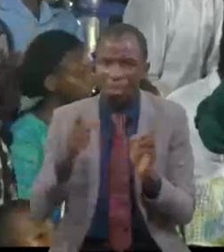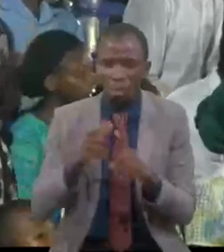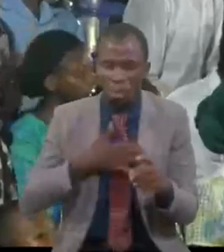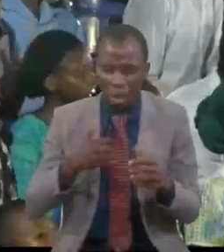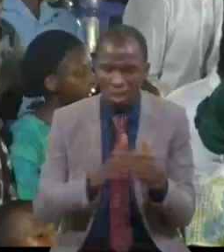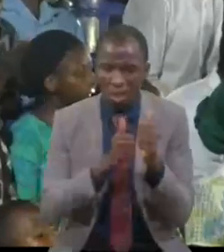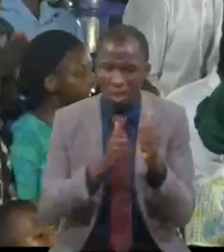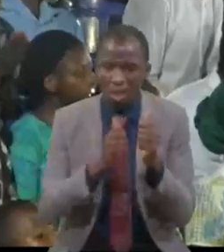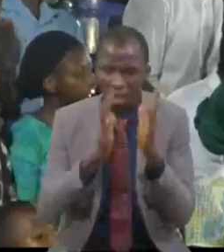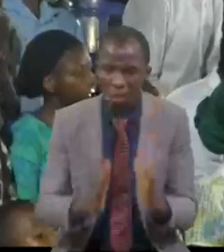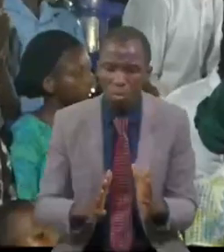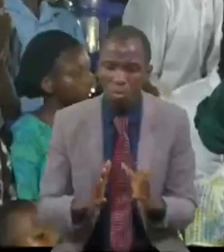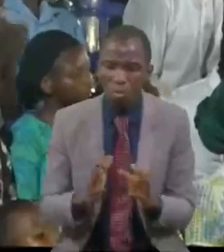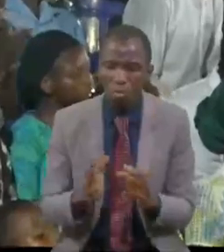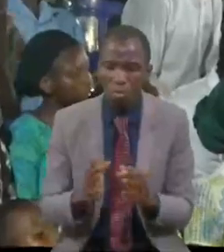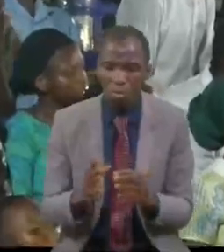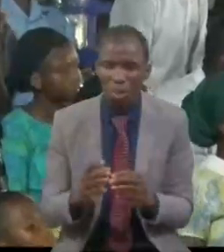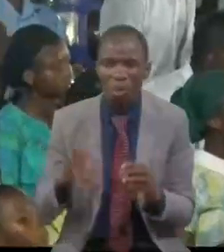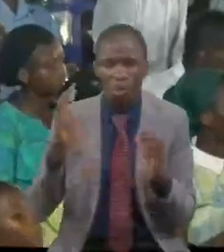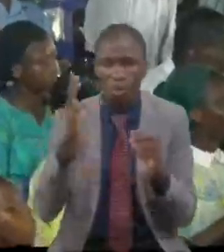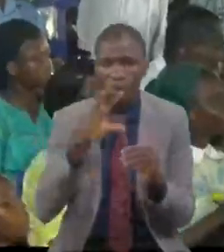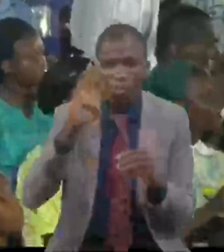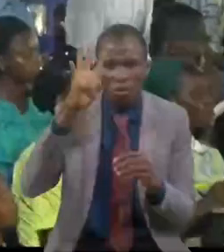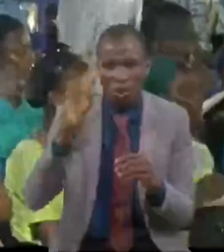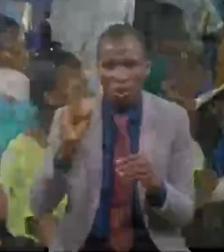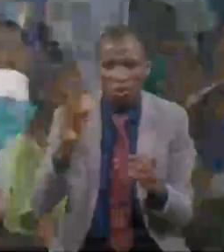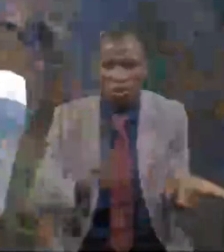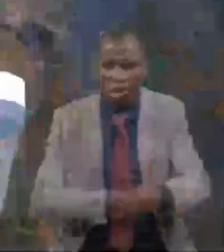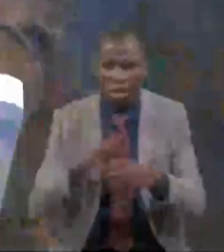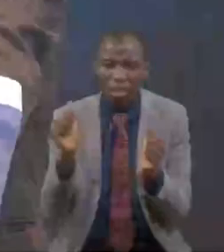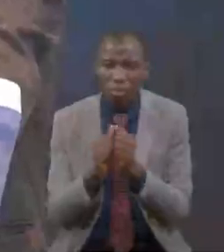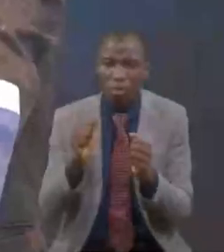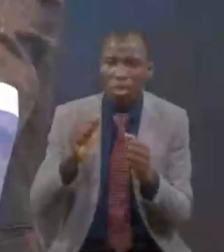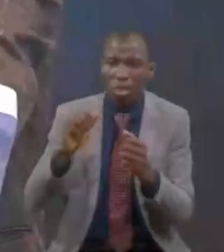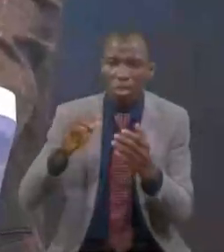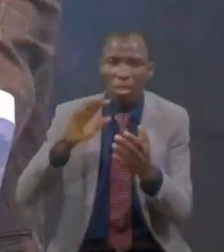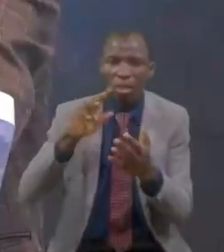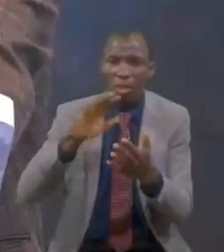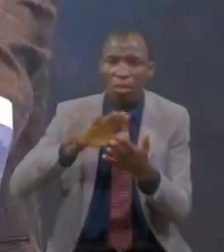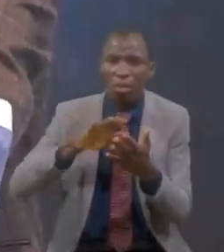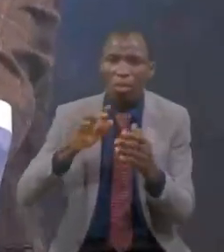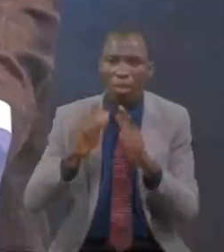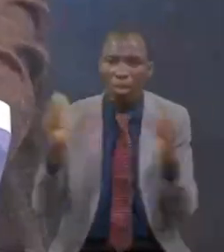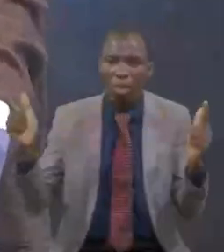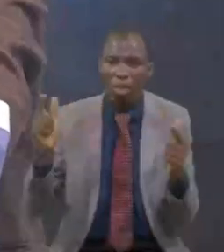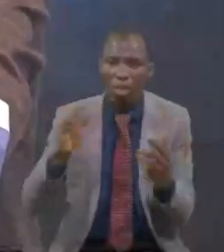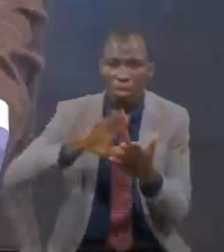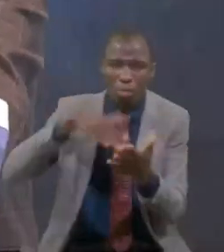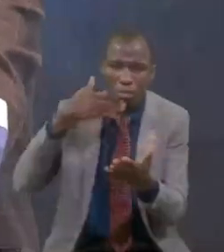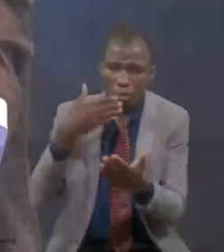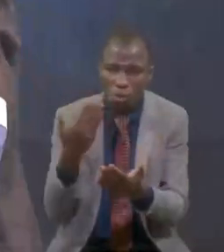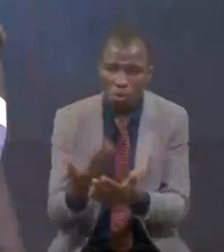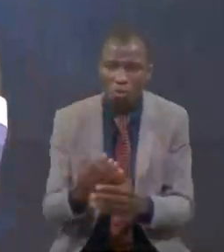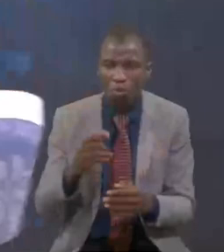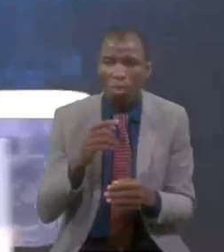disciples pendant 40 jours avec des preuves ineffables il peut aller s'asseoir à côté